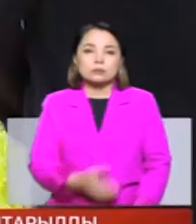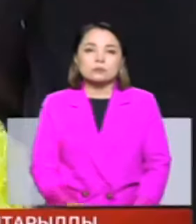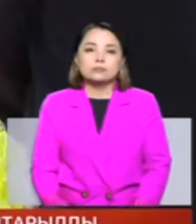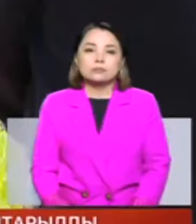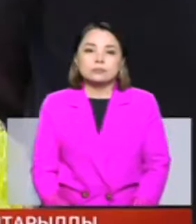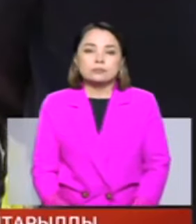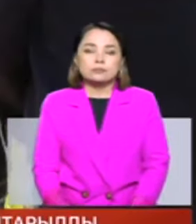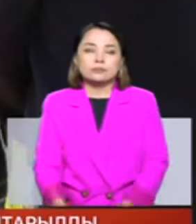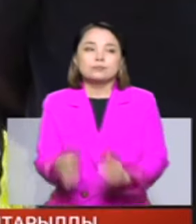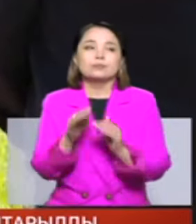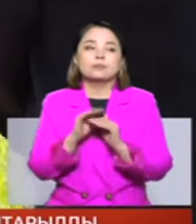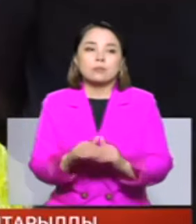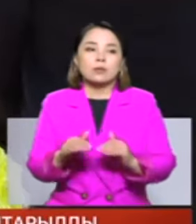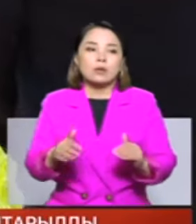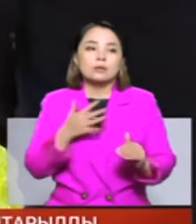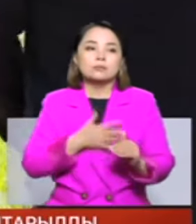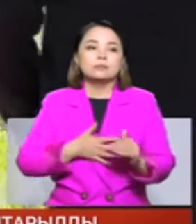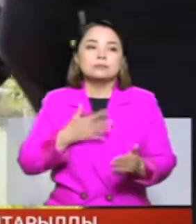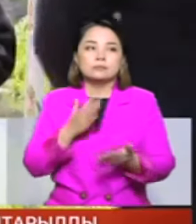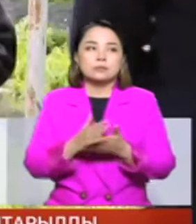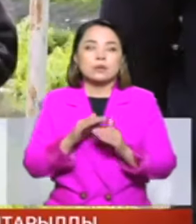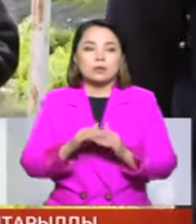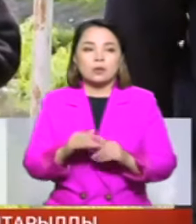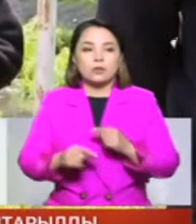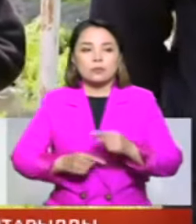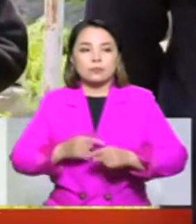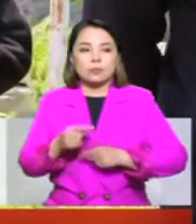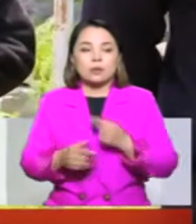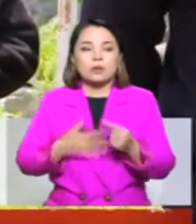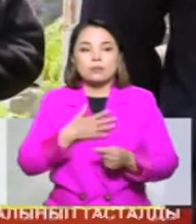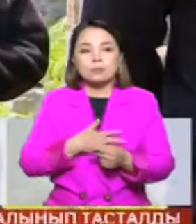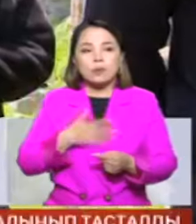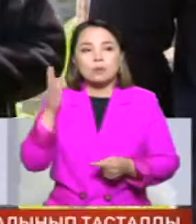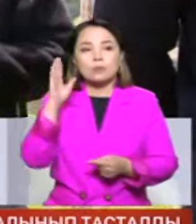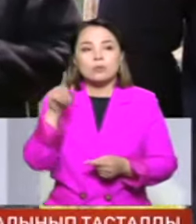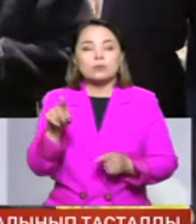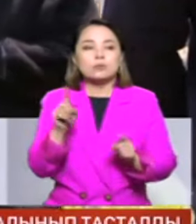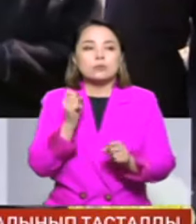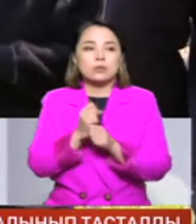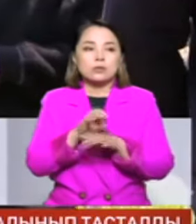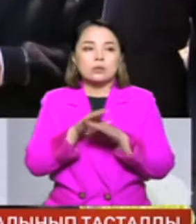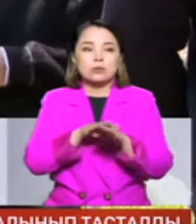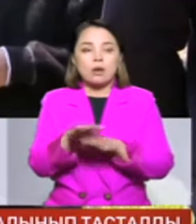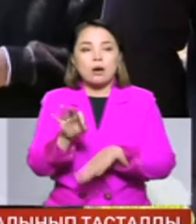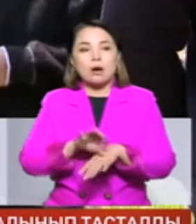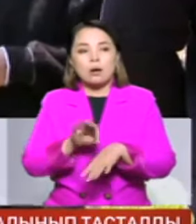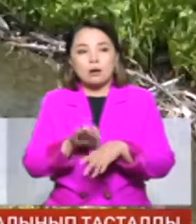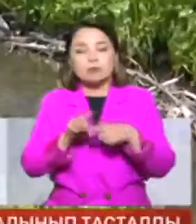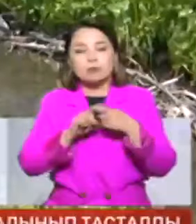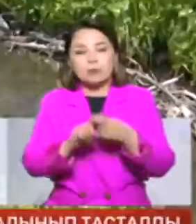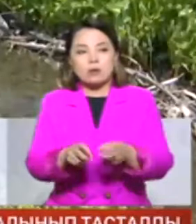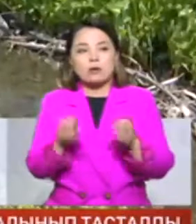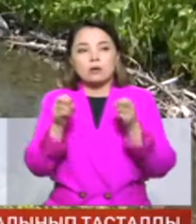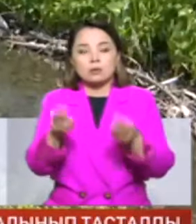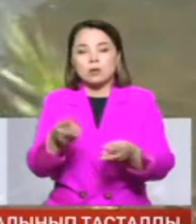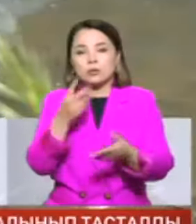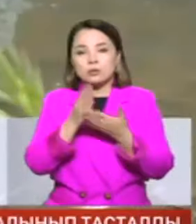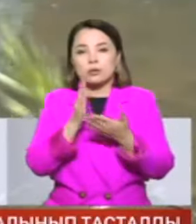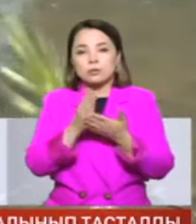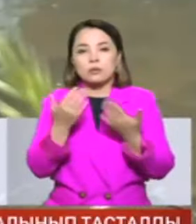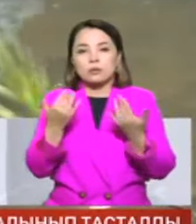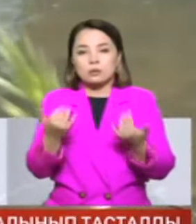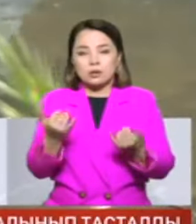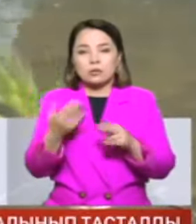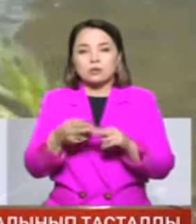Бала шағаларымызды ойлап отырмыз, небелерімізді ойлап отырмыз. Олардың келешегі не болады бұл? ауруға ауру, конечно, қосылады, мұнандай боп тұрған